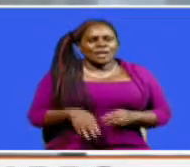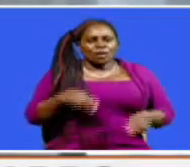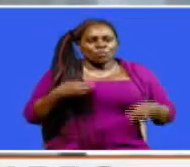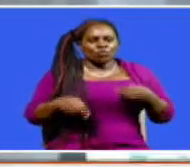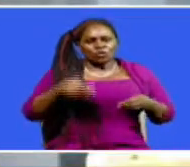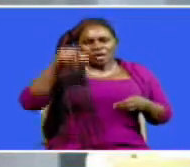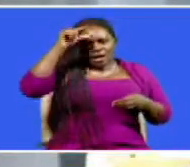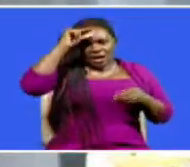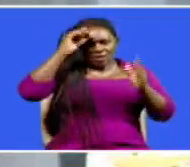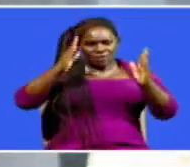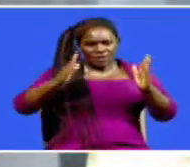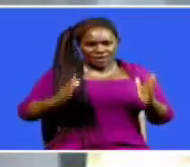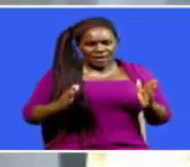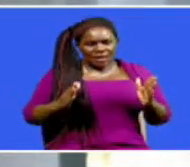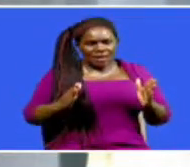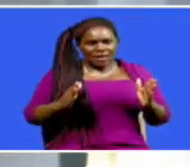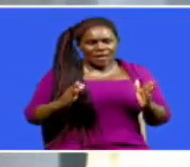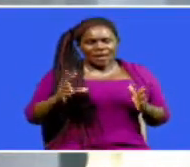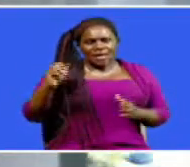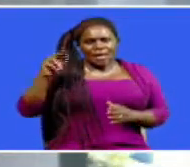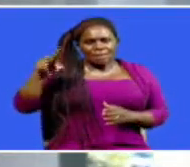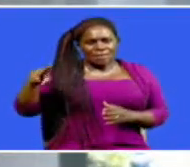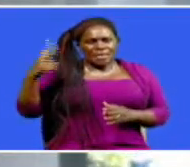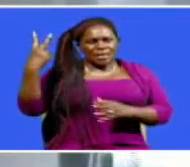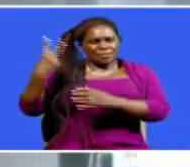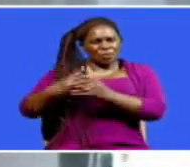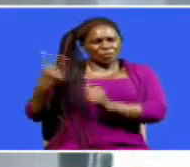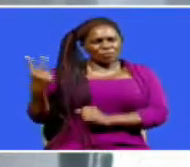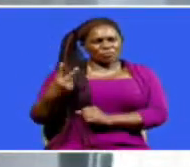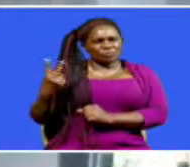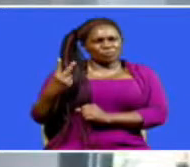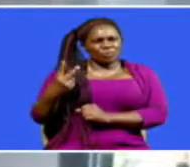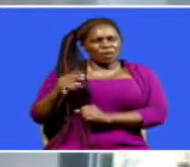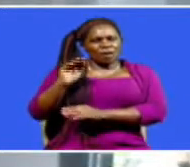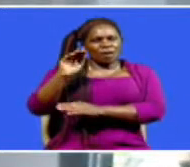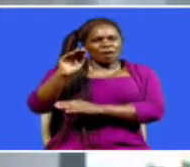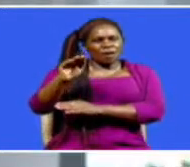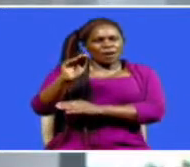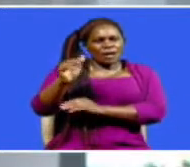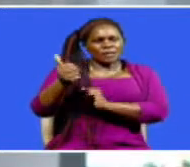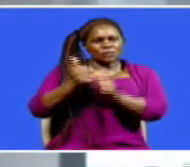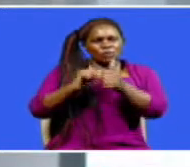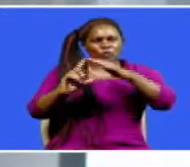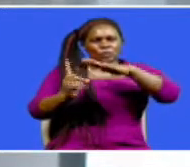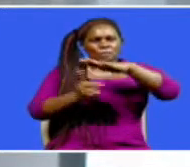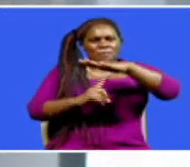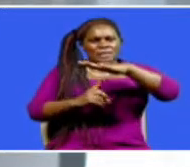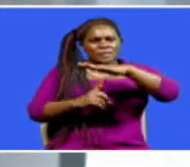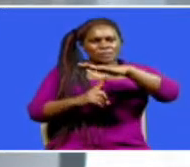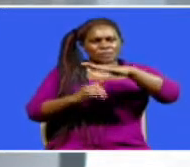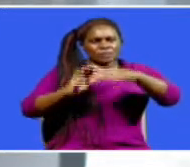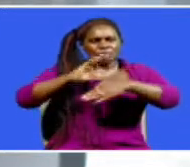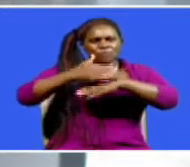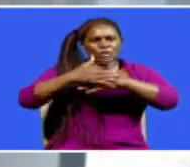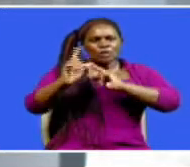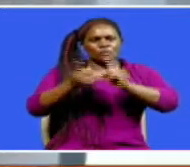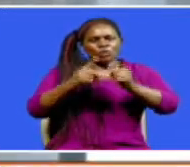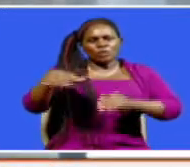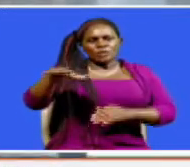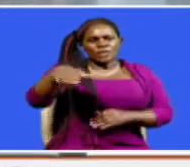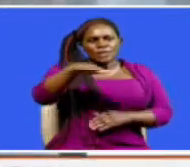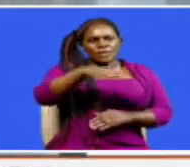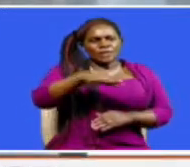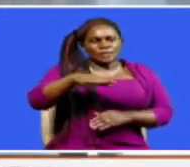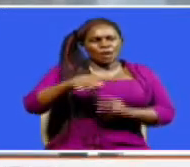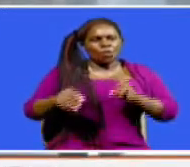Busia Governor Paul Otoma and Budelangi MP Raphael Wanjala have called on the Sports Ministry to renovate sports facilities